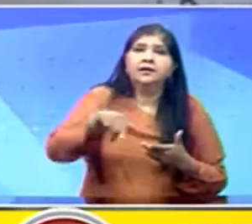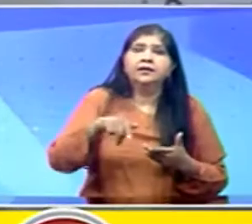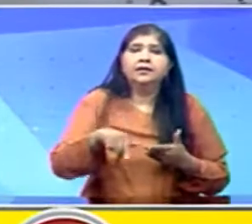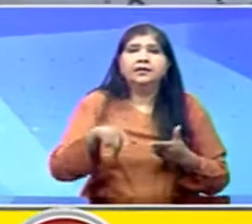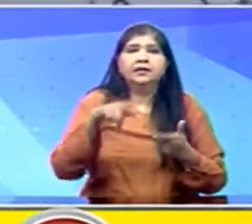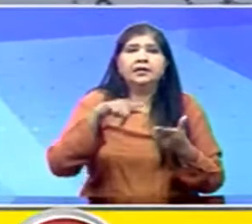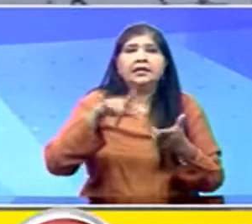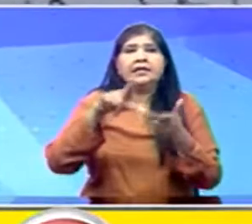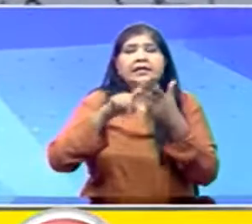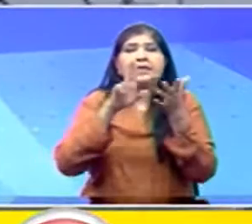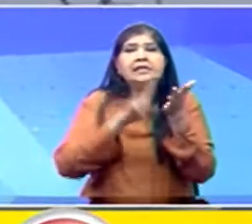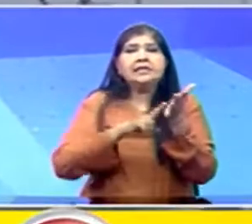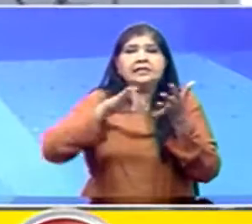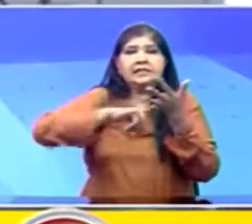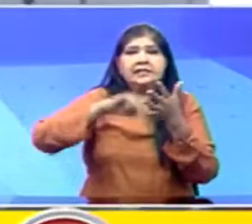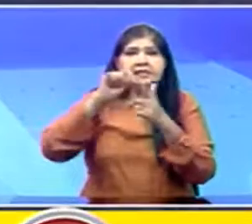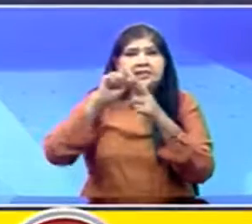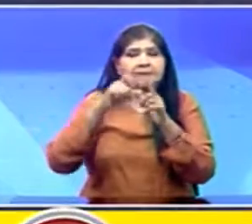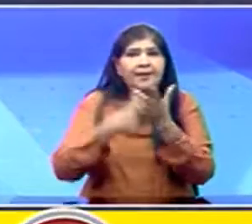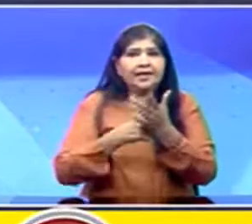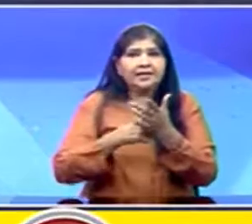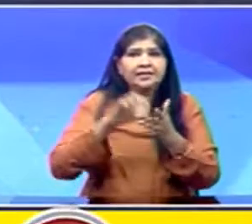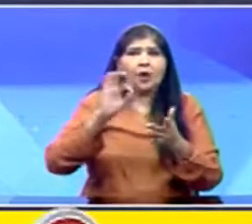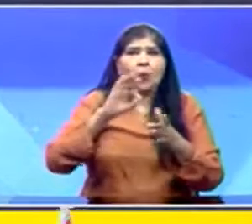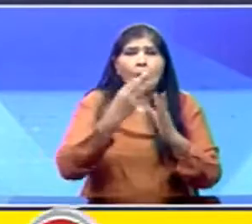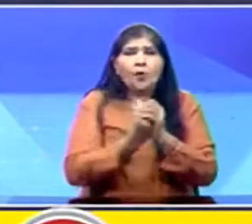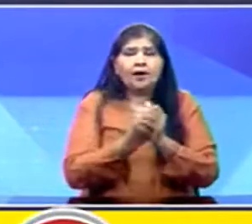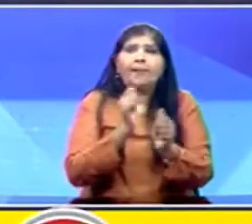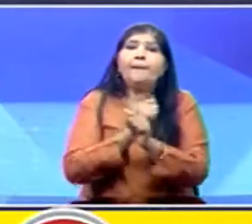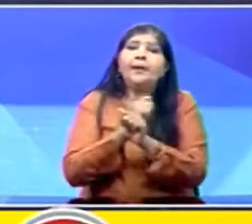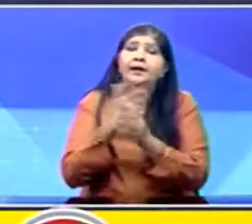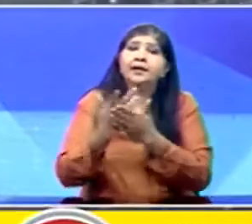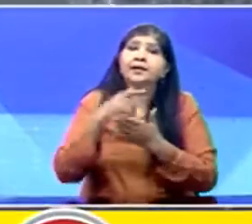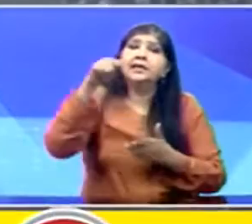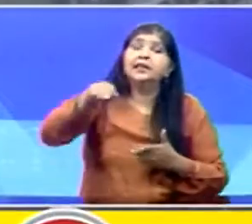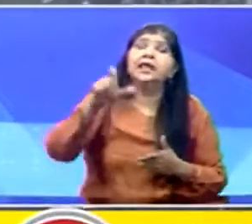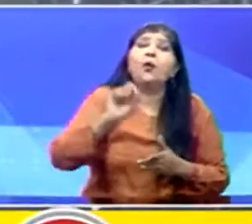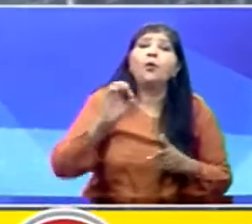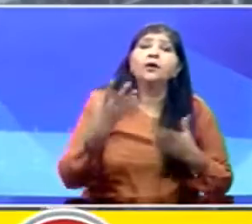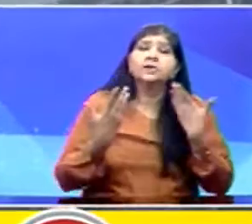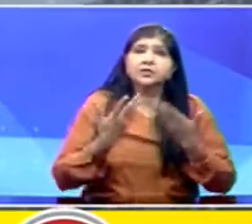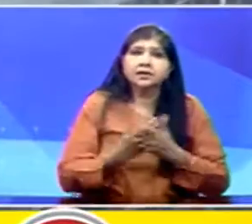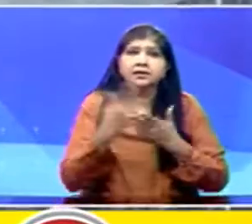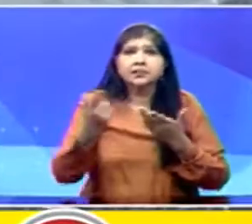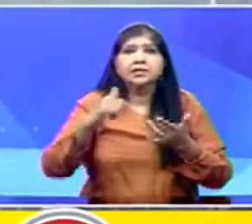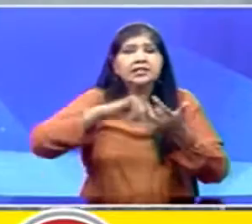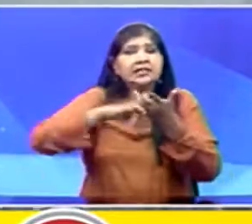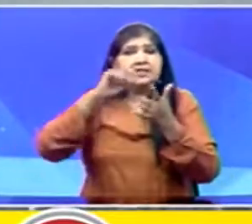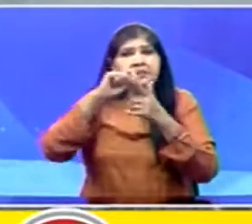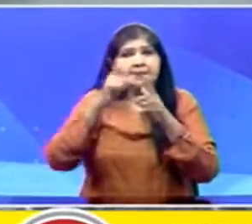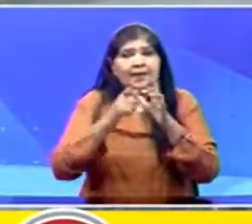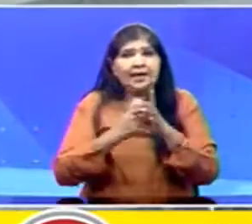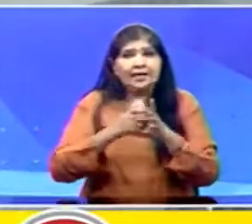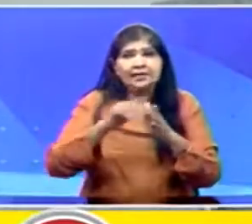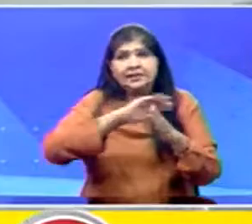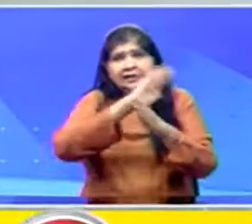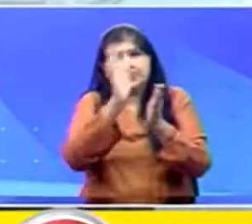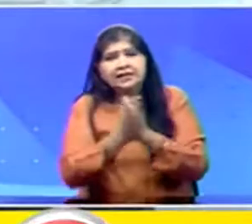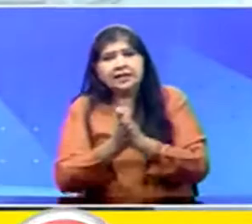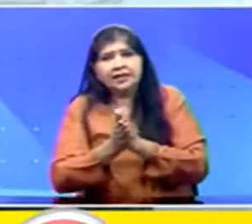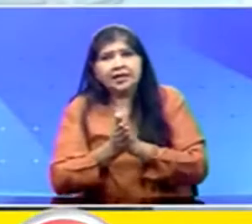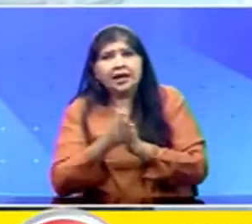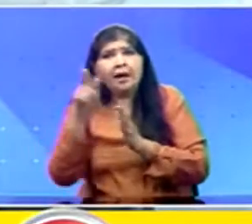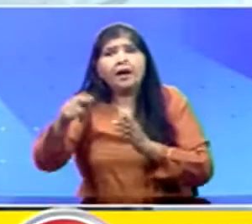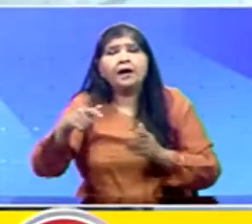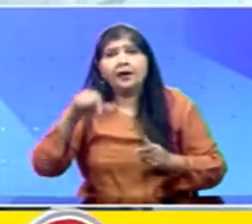स्पेस नाम की एजन्सी का निर्मा एक ऐसी एजन्सी जो स्पेस सेक्टर में भारत के प्राइवेट सेक्टर